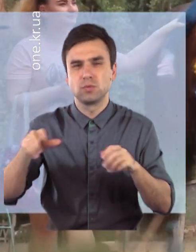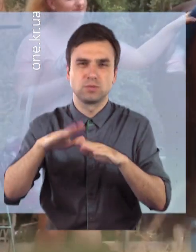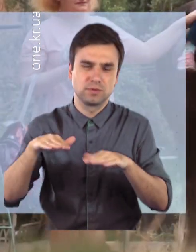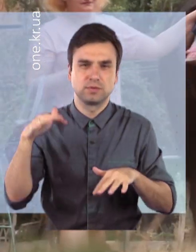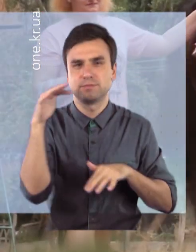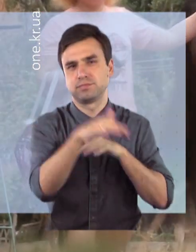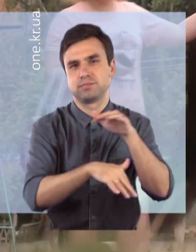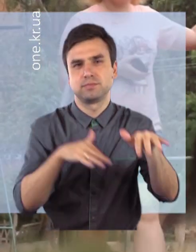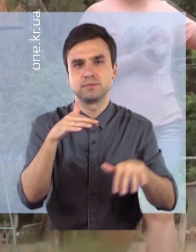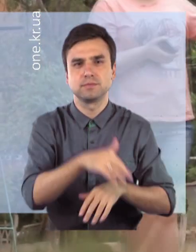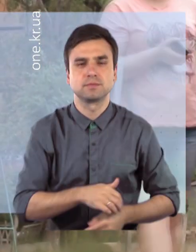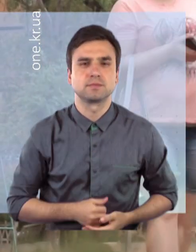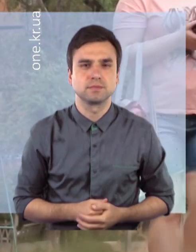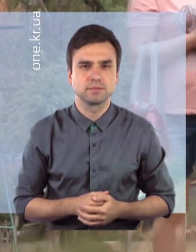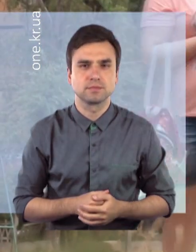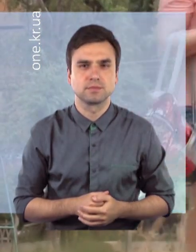Зубченко, Перший міський.